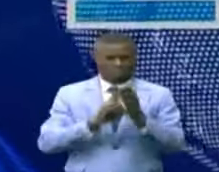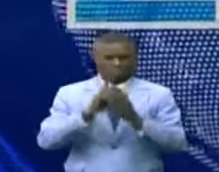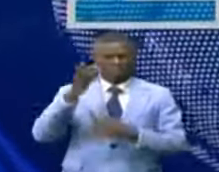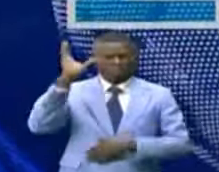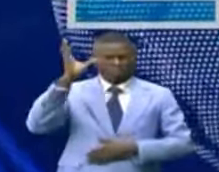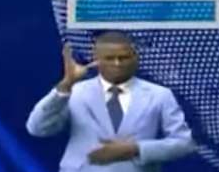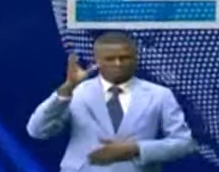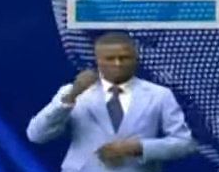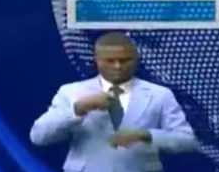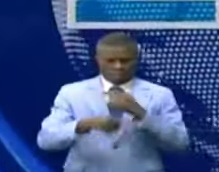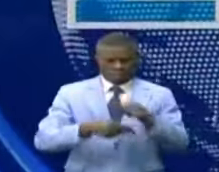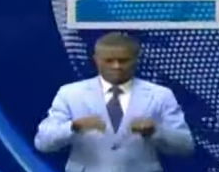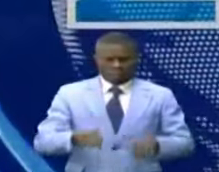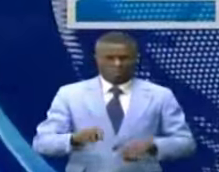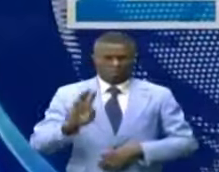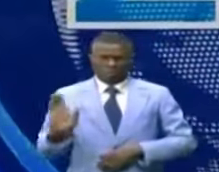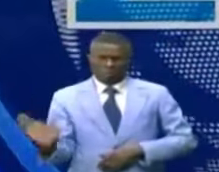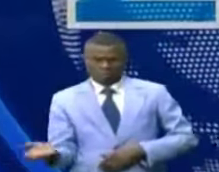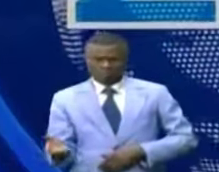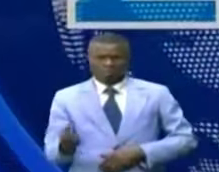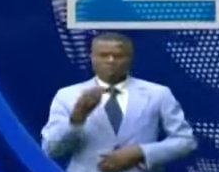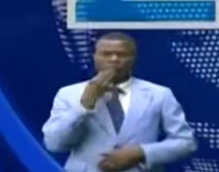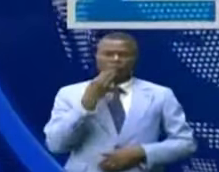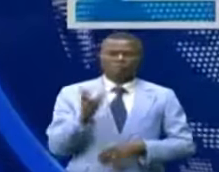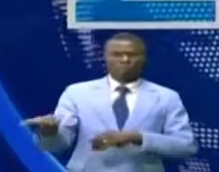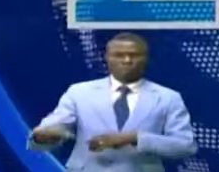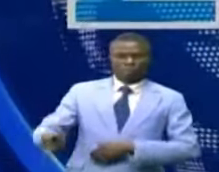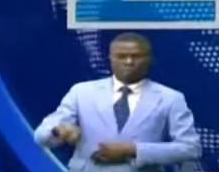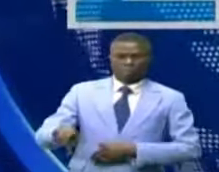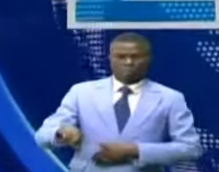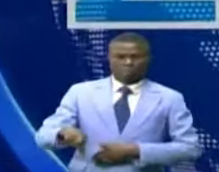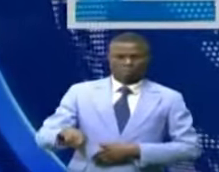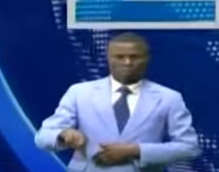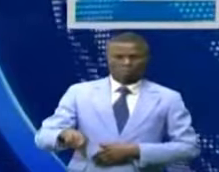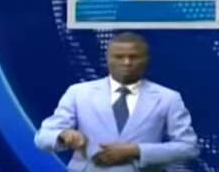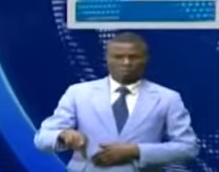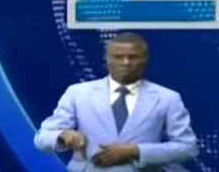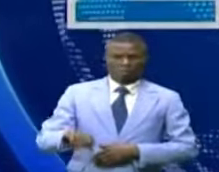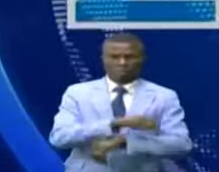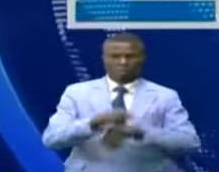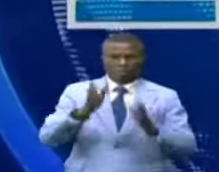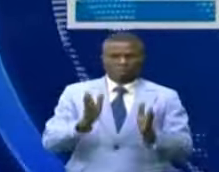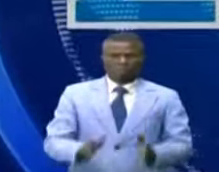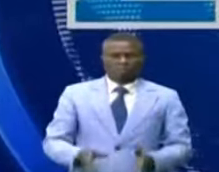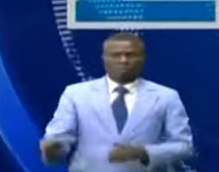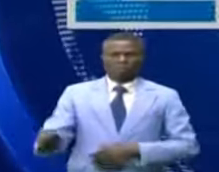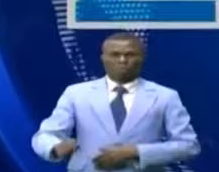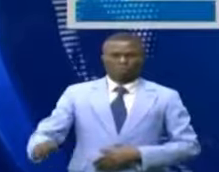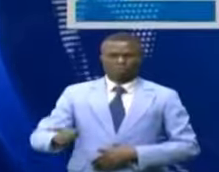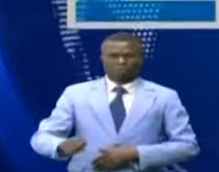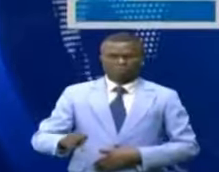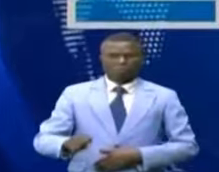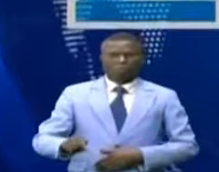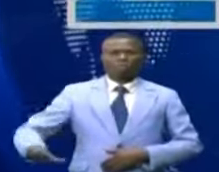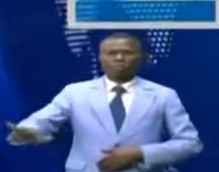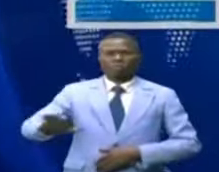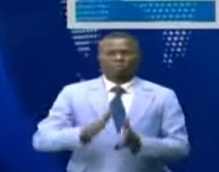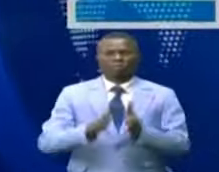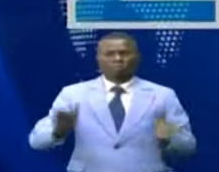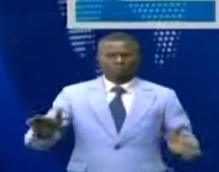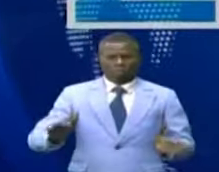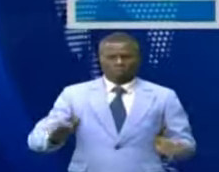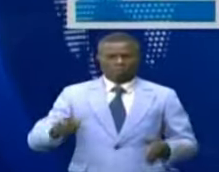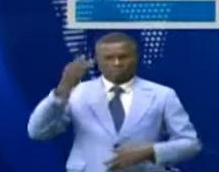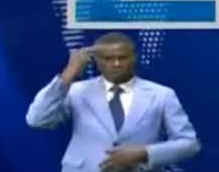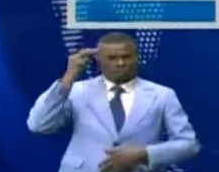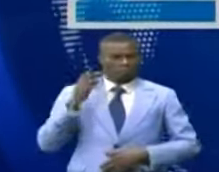ont ouvert ce matin à l'attention des inspecteurs provinciaux, des administrateurs du territoire de toute la République, ministres